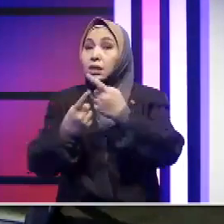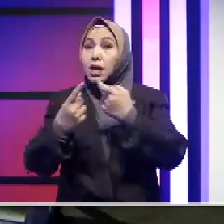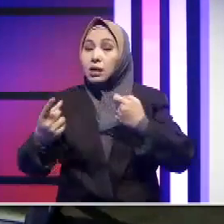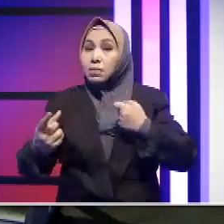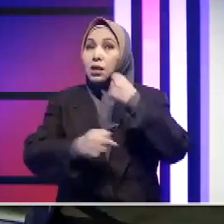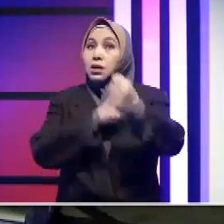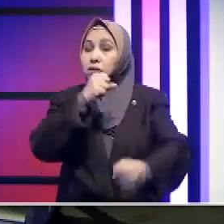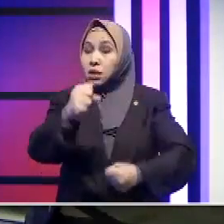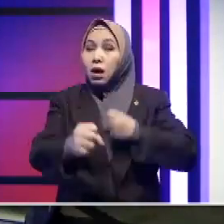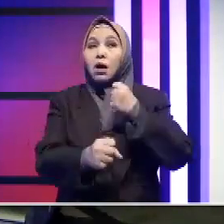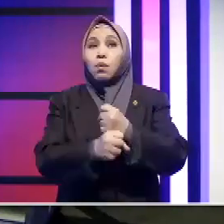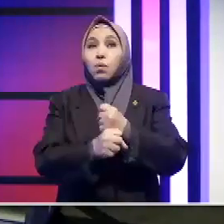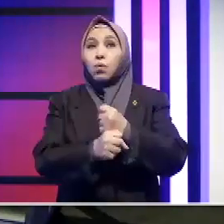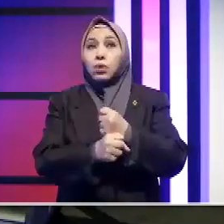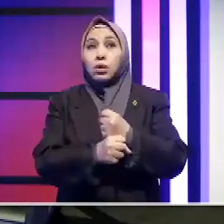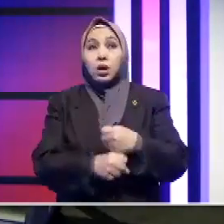tahun